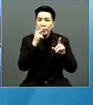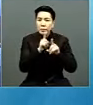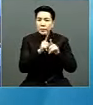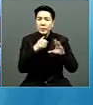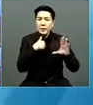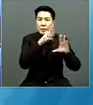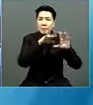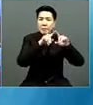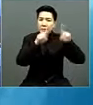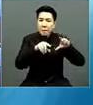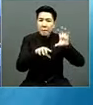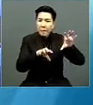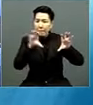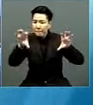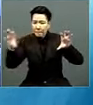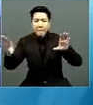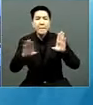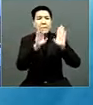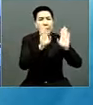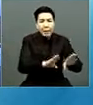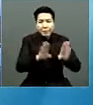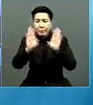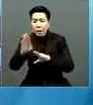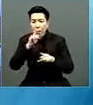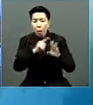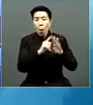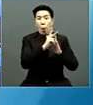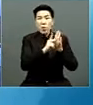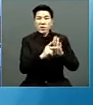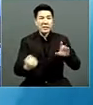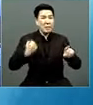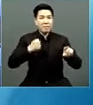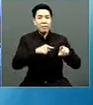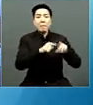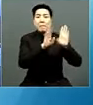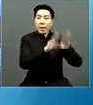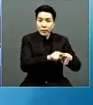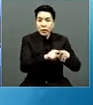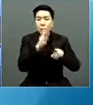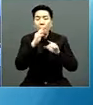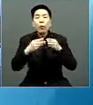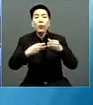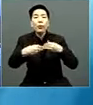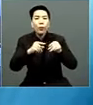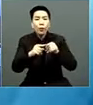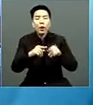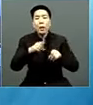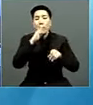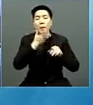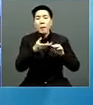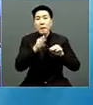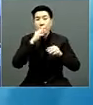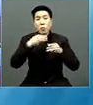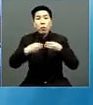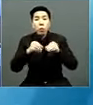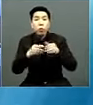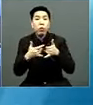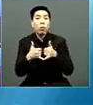ษเนี่ยนะครับว่ามันจะมีหลากหลายรูปแบบอะไรอย่างไรผ่อนปรนอย่างนี้ต้องยอมรับได้นะว่าจะมีคนไข้เพิ่มขึ้น2หลัก